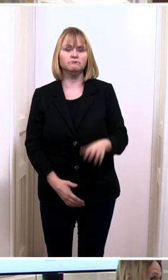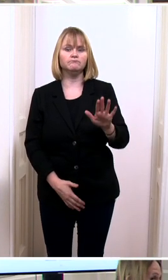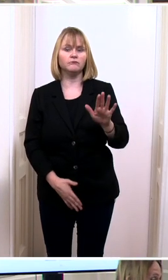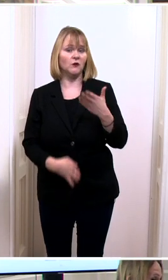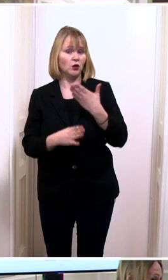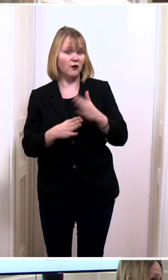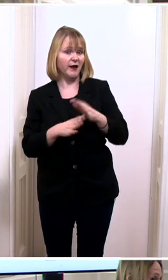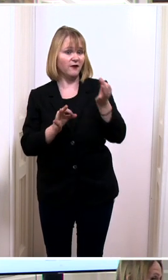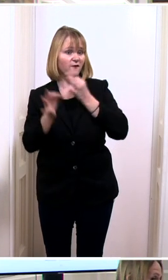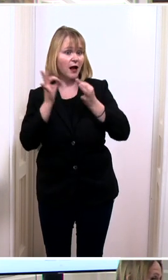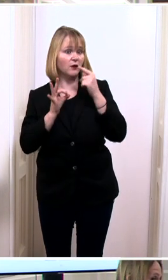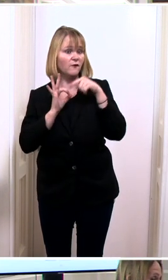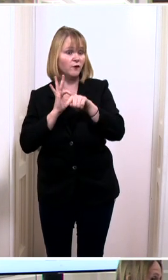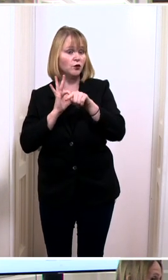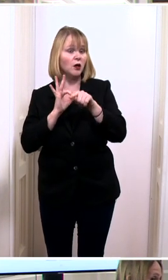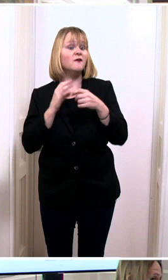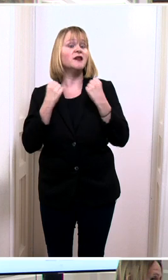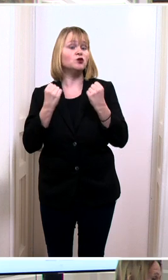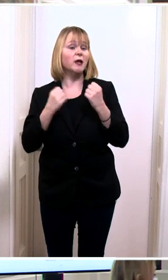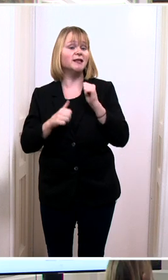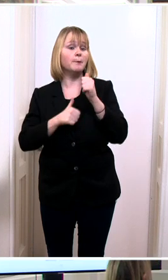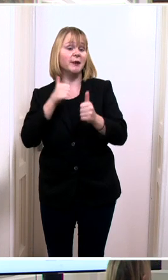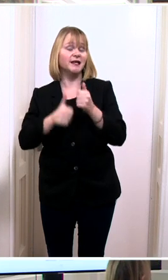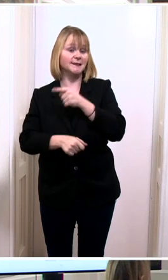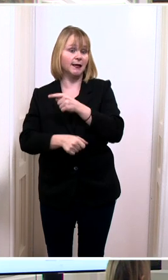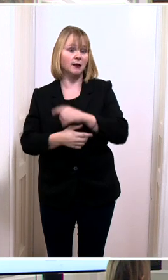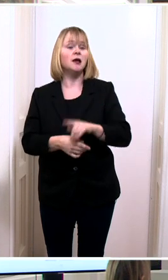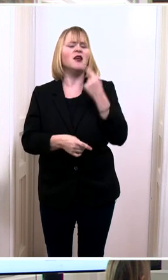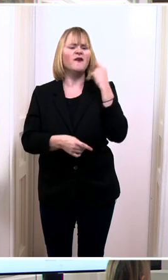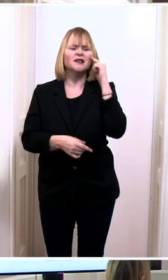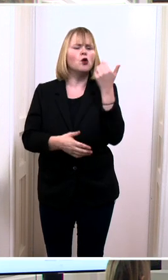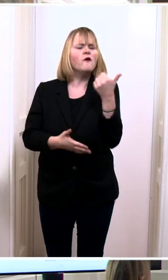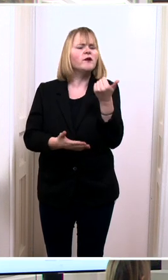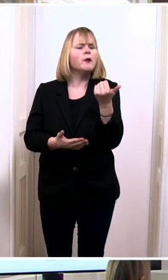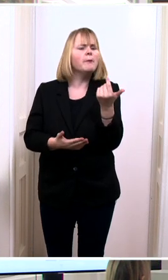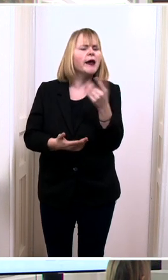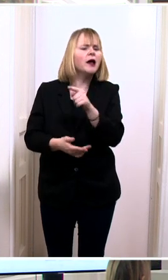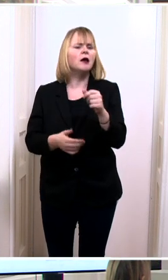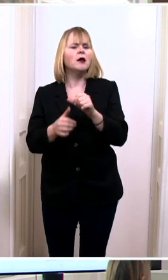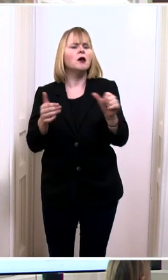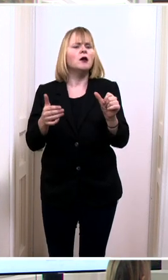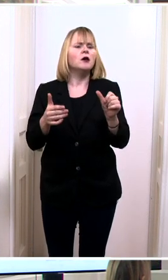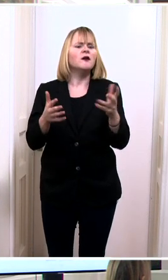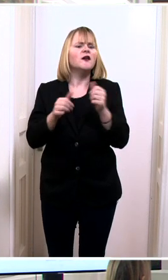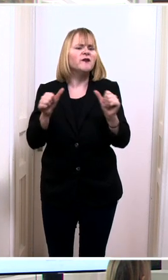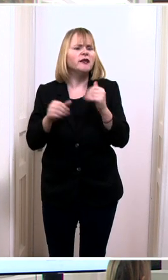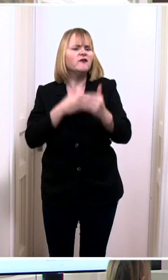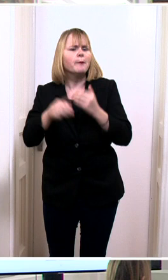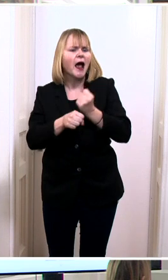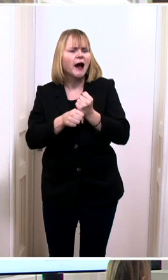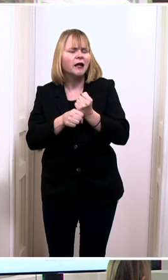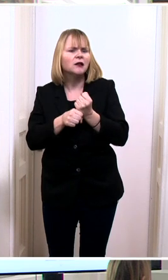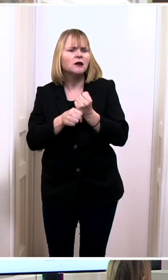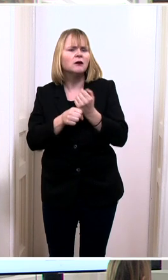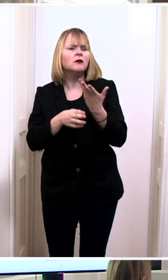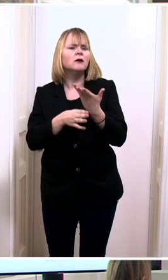Weitere Fragen an den Gesundheitsminister. Eine ist, weiß man schon mehr bezüglich dem Impfzentrum? Ich glaube, ein Thema ist ja die Spörrihalle. Was für Überlegungen